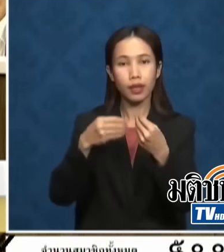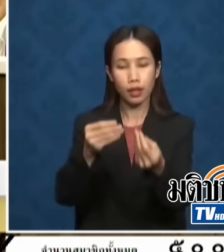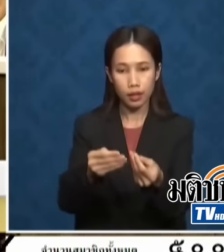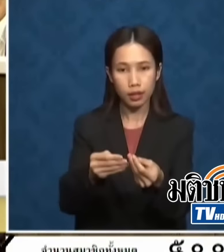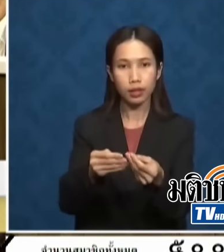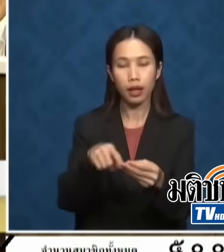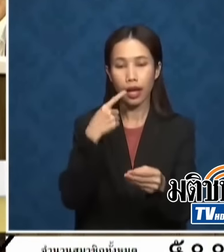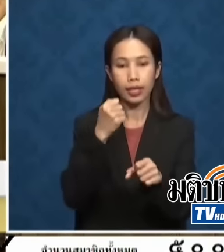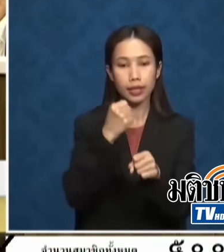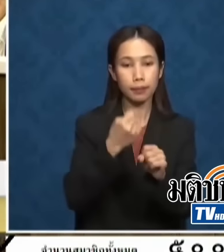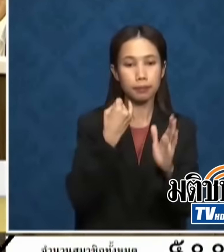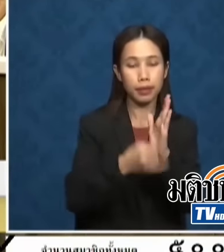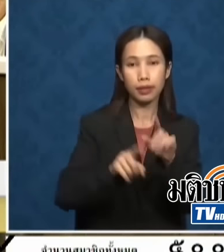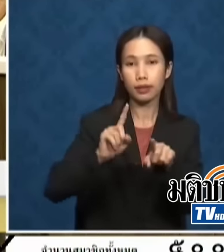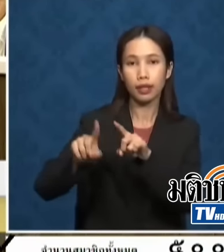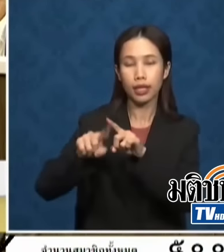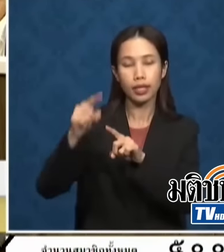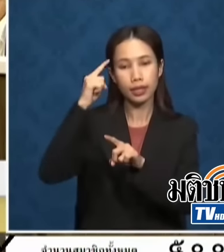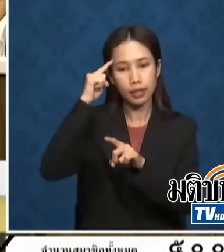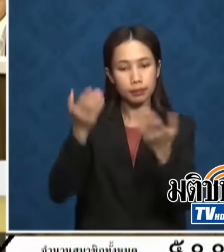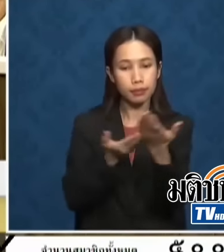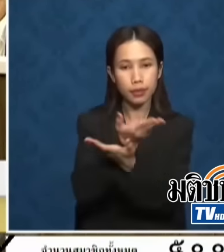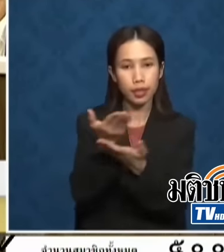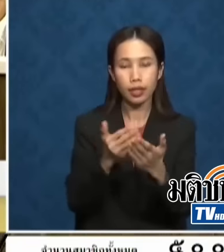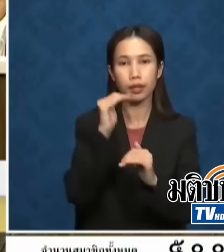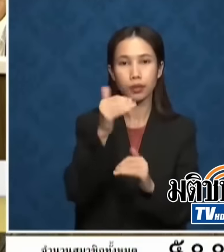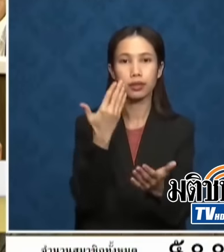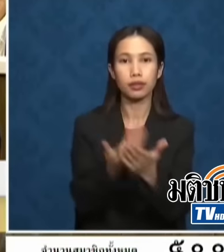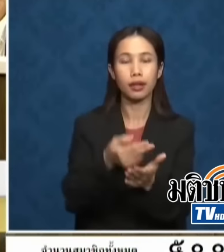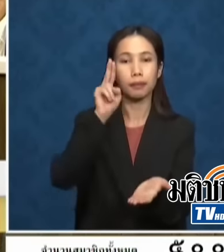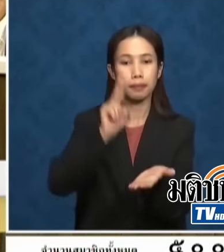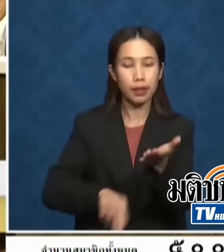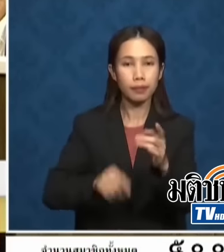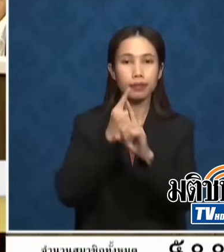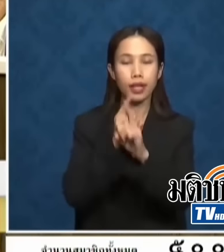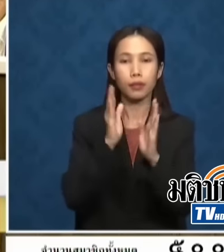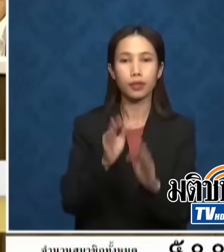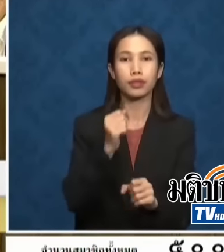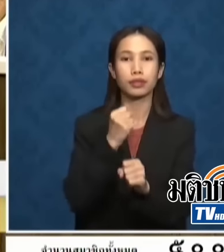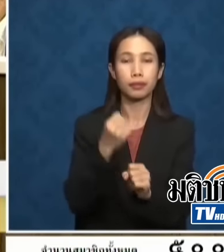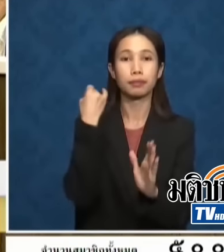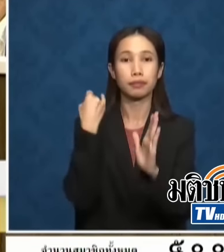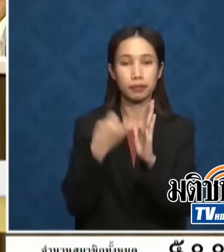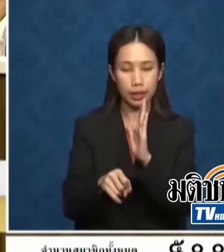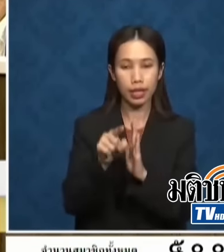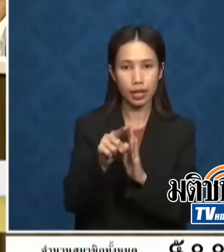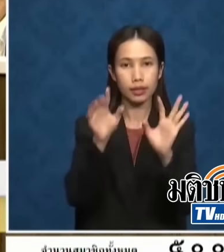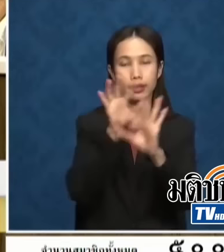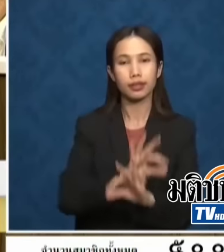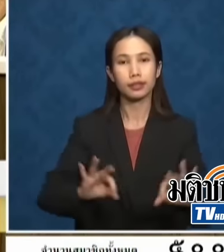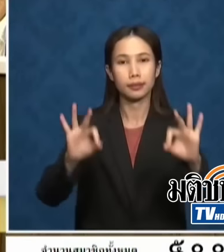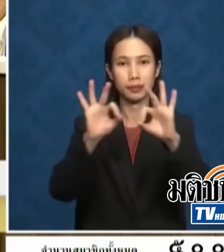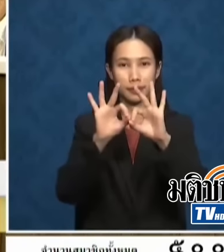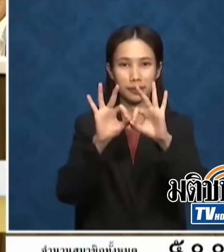แต่ละฐานความผิดสามารถใช้ดุลพินิจในการกำหนดค่าปรับให้เหมาะสมกับพฤติการอันนี้คือสาระสำคั